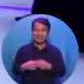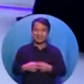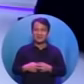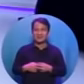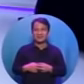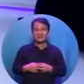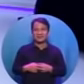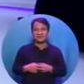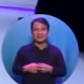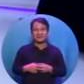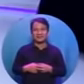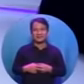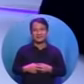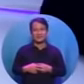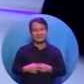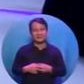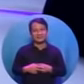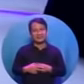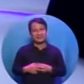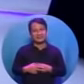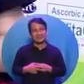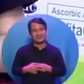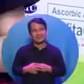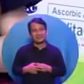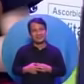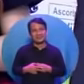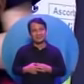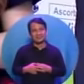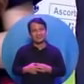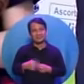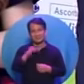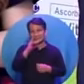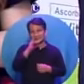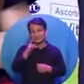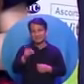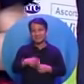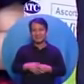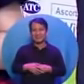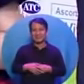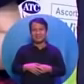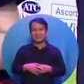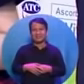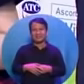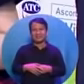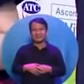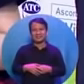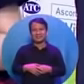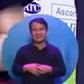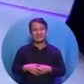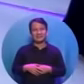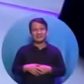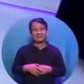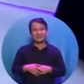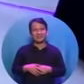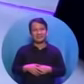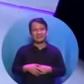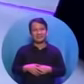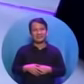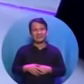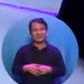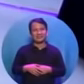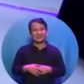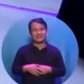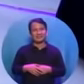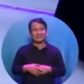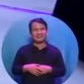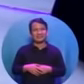Lani. Okay. Oh. Teka muna, baka kasambahin namin yan. Ano ba yan? Ano ba? Lani